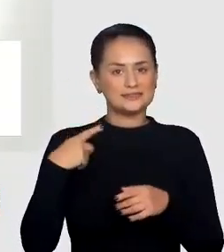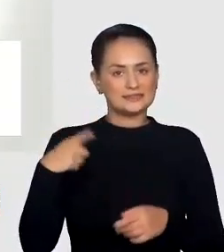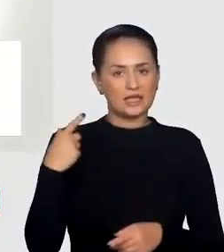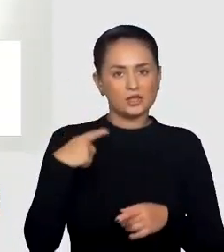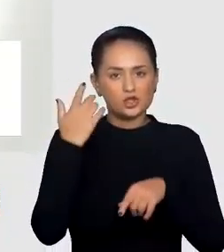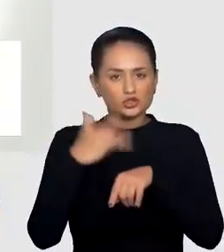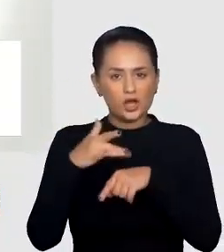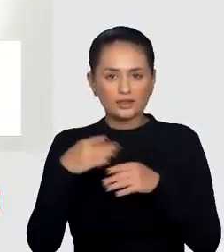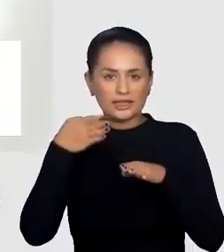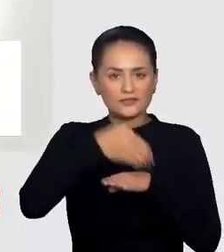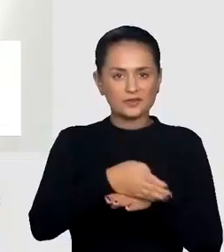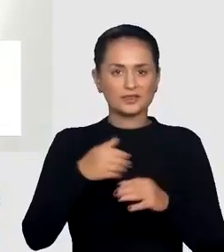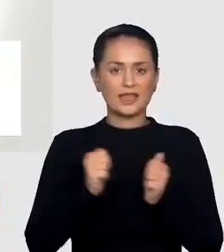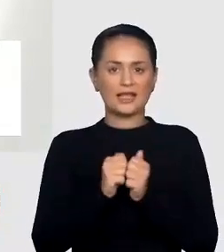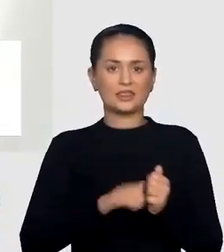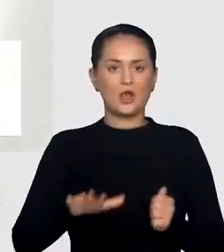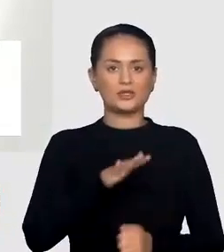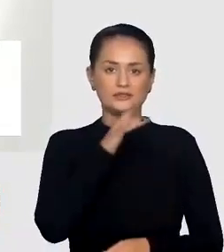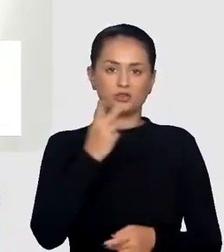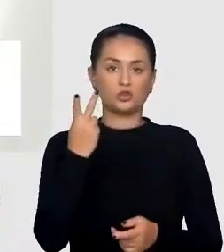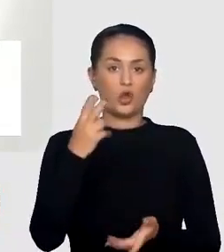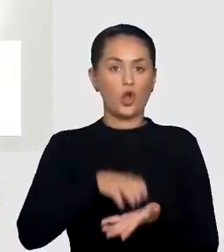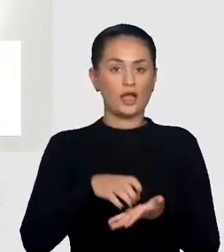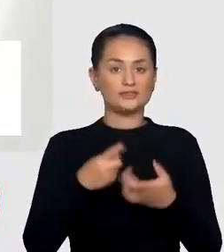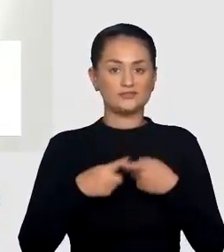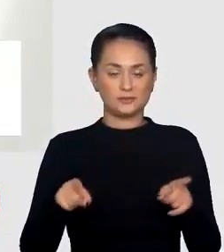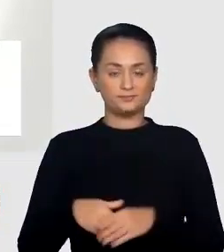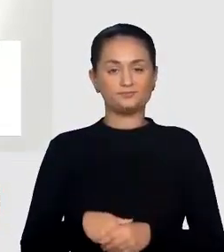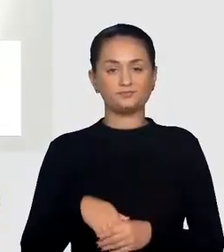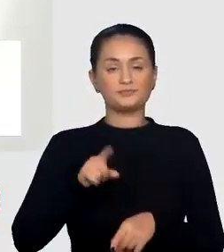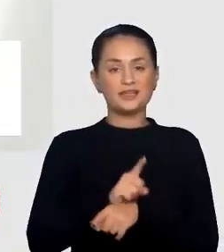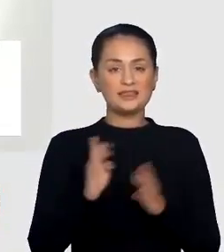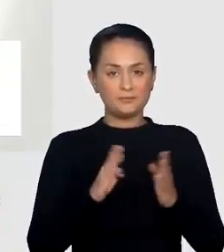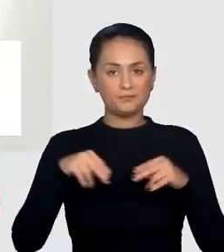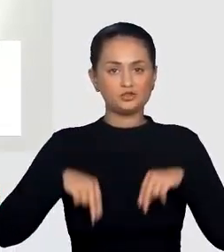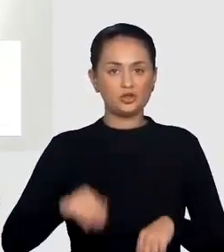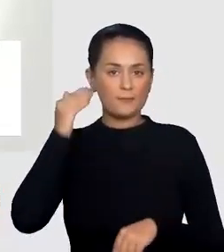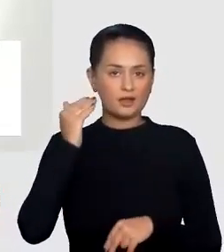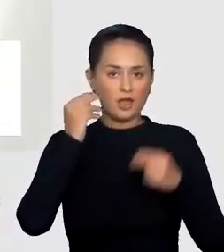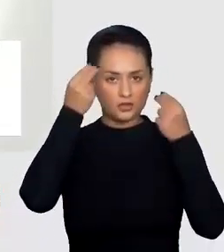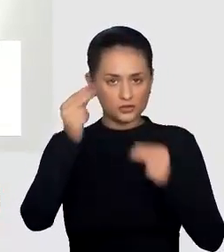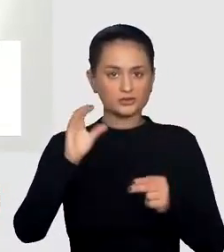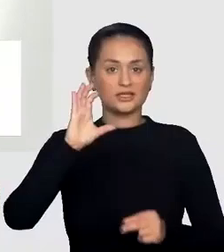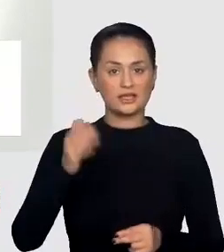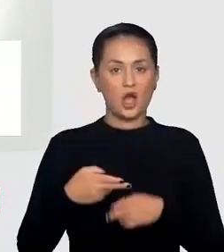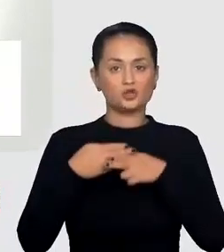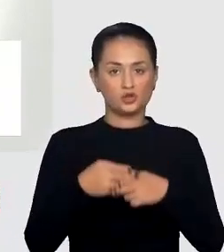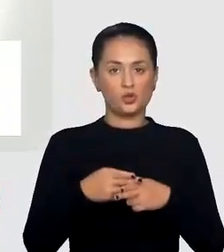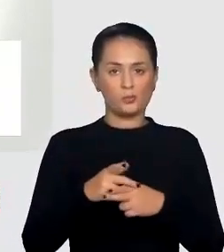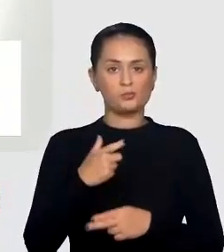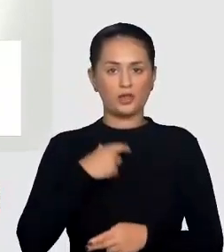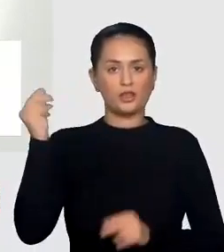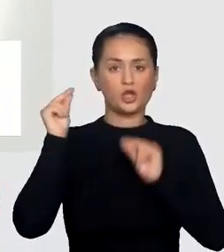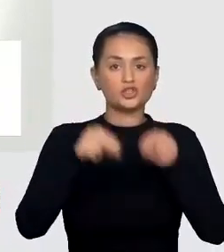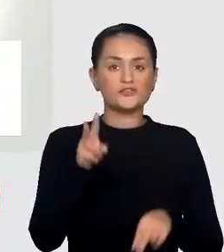încercări de infiltrare în teritoriul israelian în două locații diferite, anunță IDF. Între timp, președintele Biden a declarat că ajutoarele umanitare ar